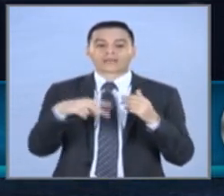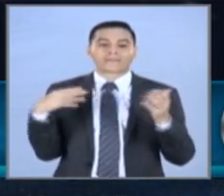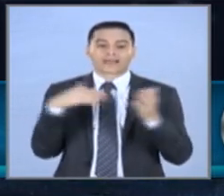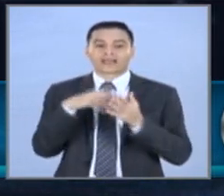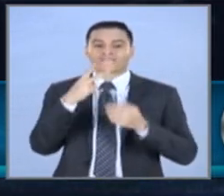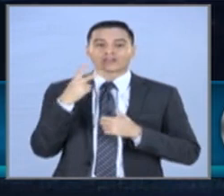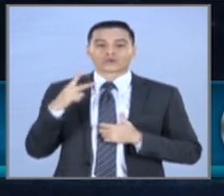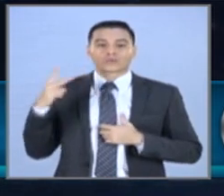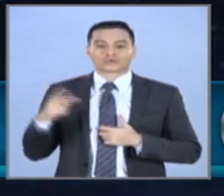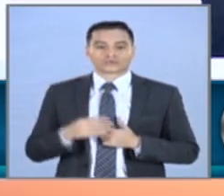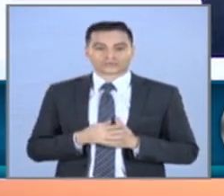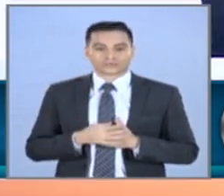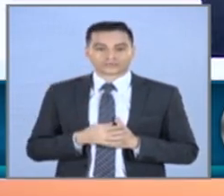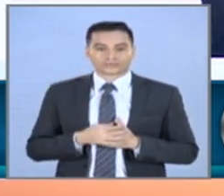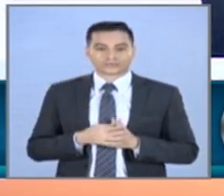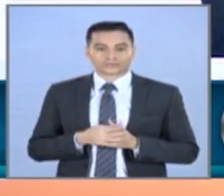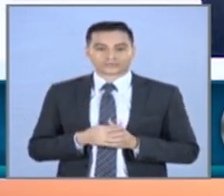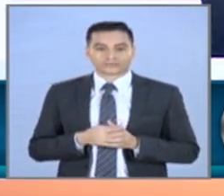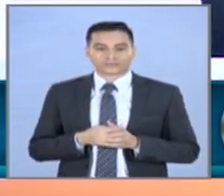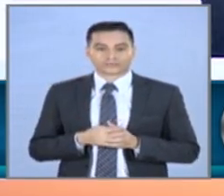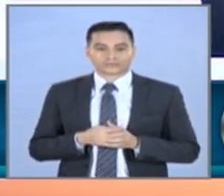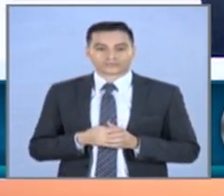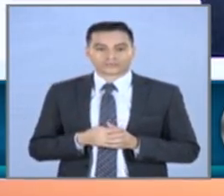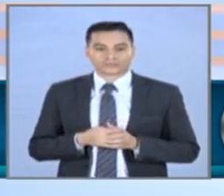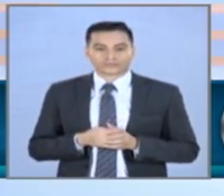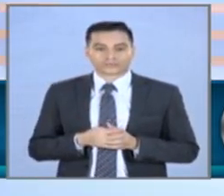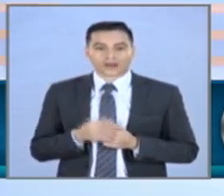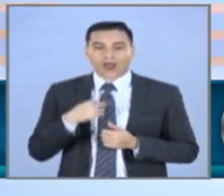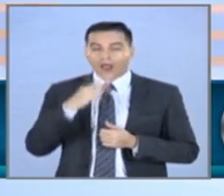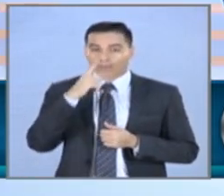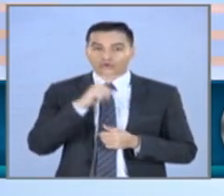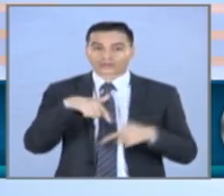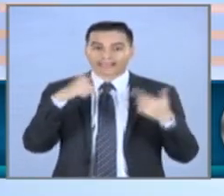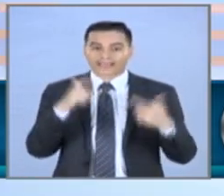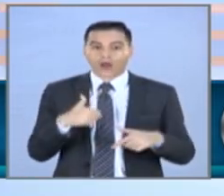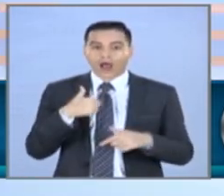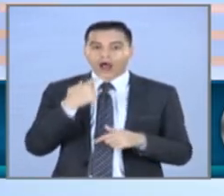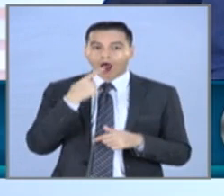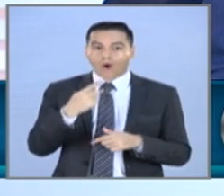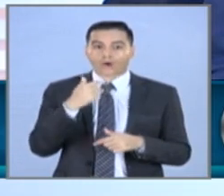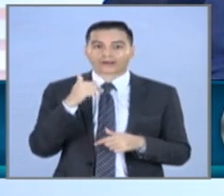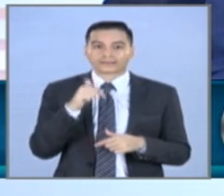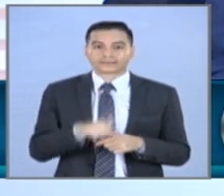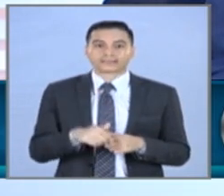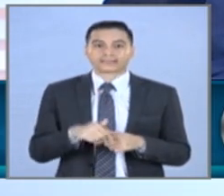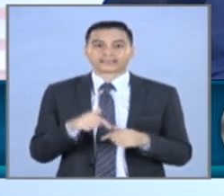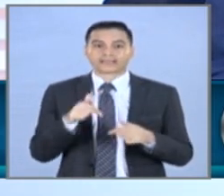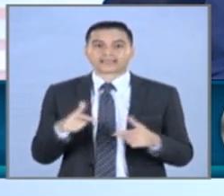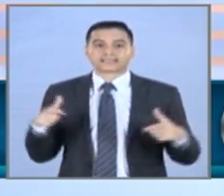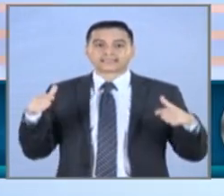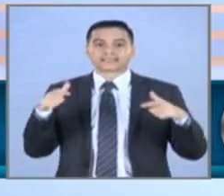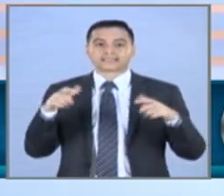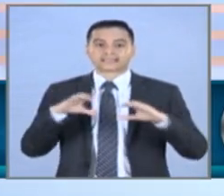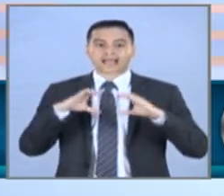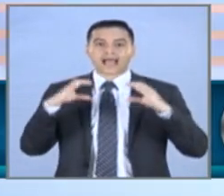2022؟ علي. قطر. لا، أنا ما قلتش الدولة، أنا قلت الاستاد. طبعا هي